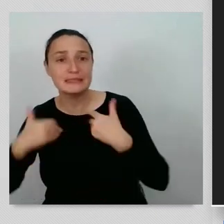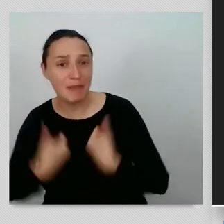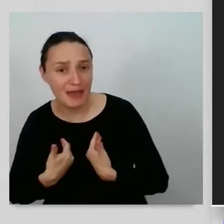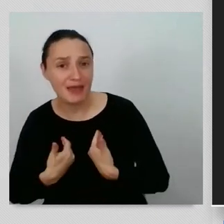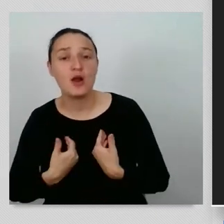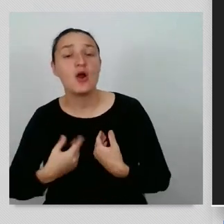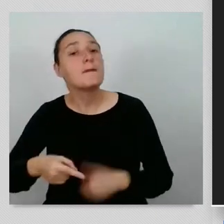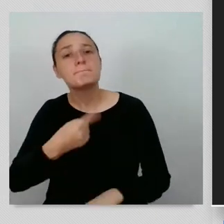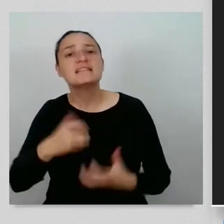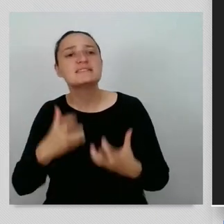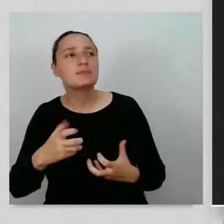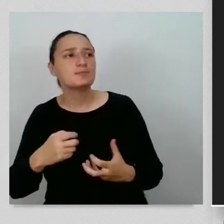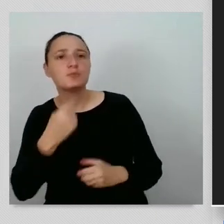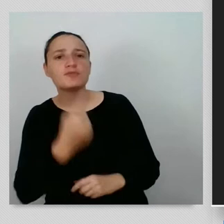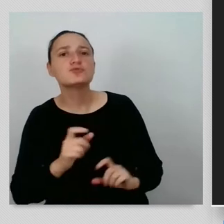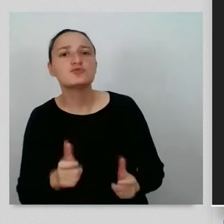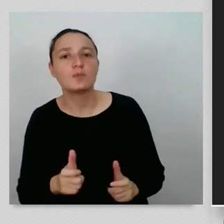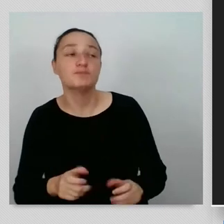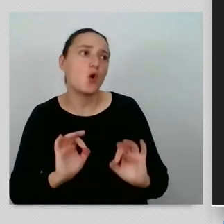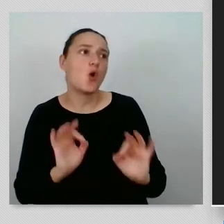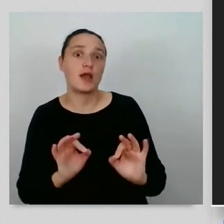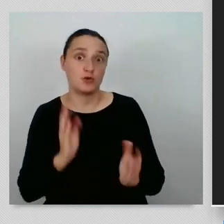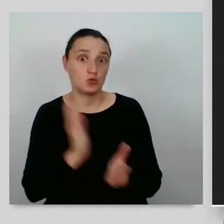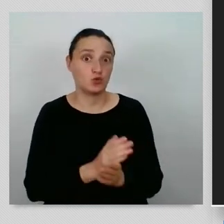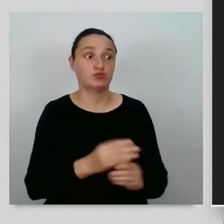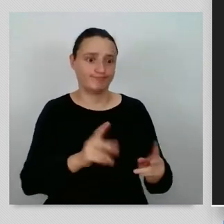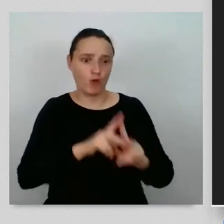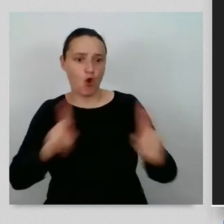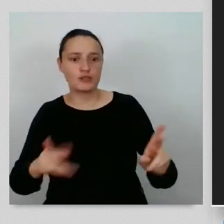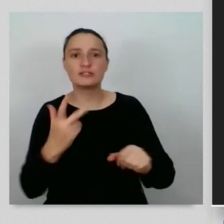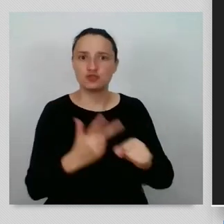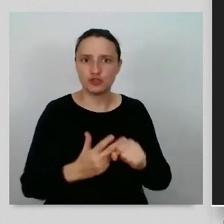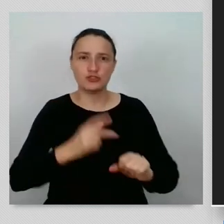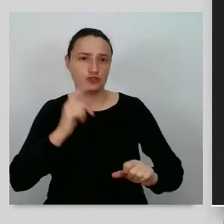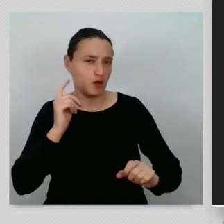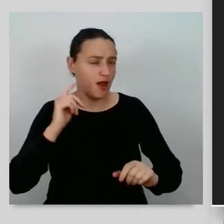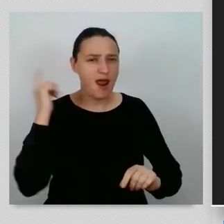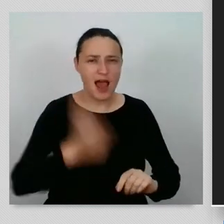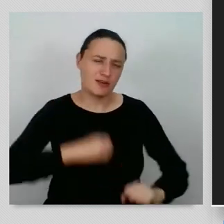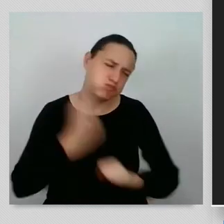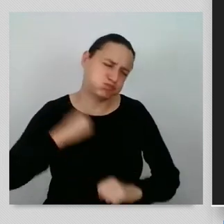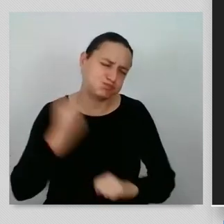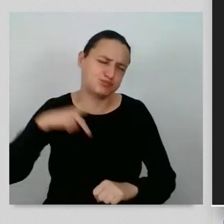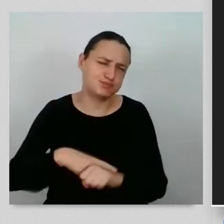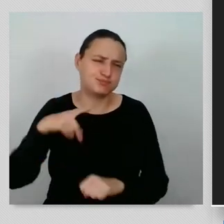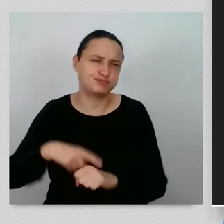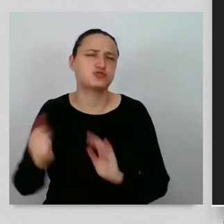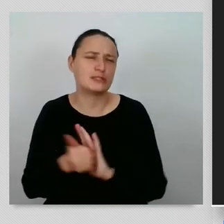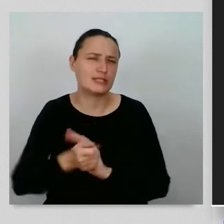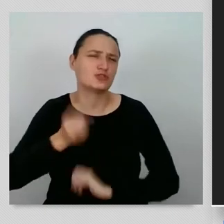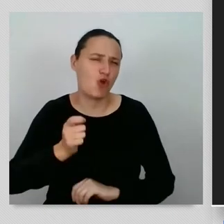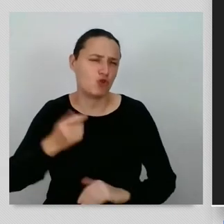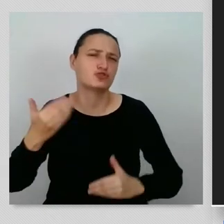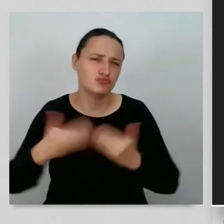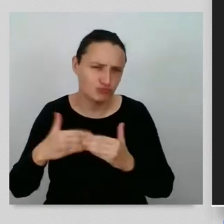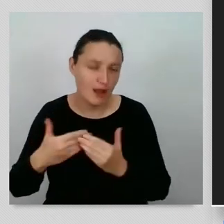chcemy powiedzieć dzisiaj, no dobrze, teraz rozwijaliśmy się przez te 30 lat, biegliśmy bardzo szybko, pracowaliśmy po 16 godzin dziennie,